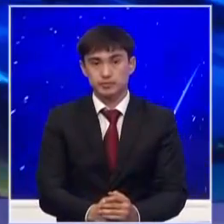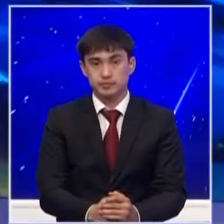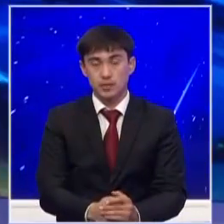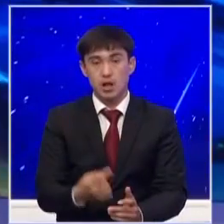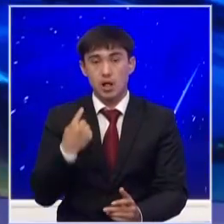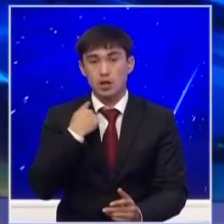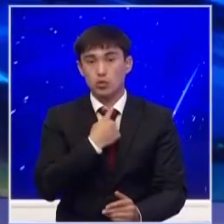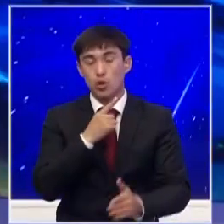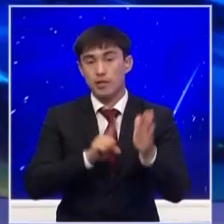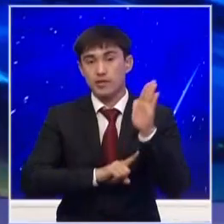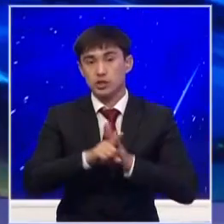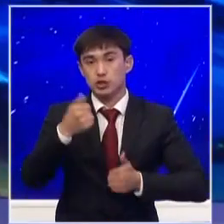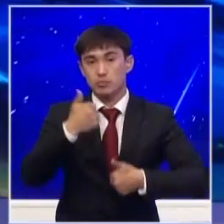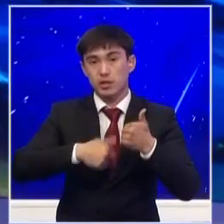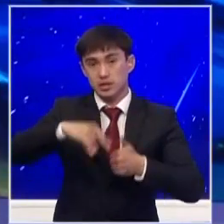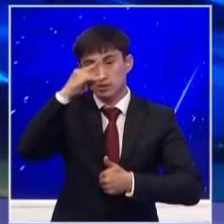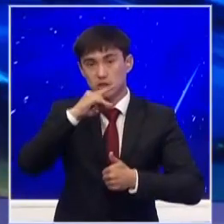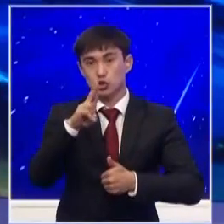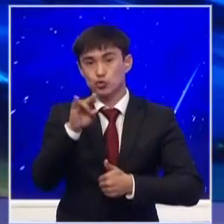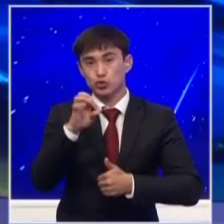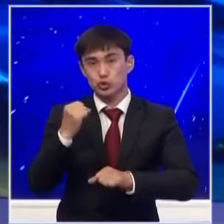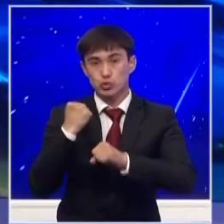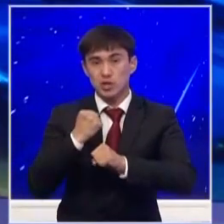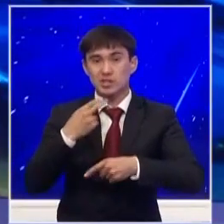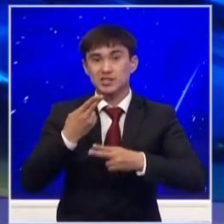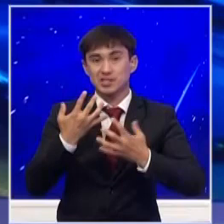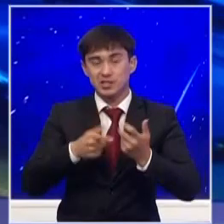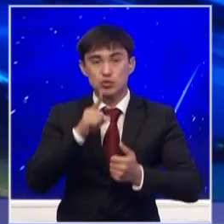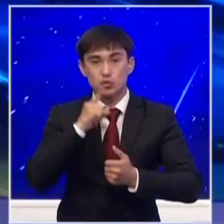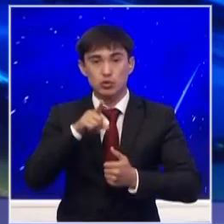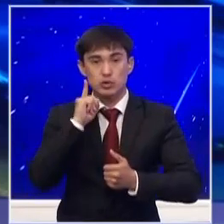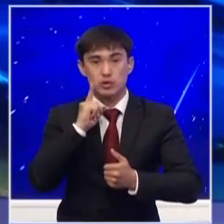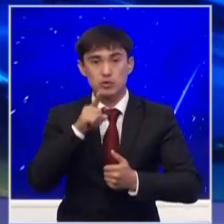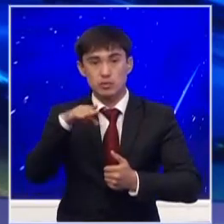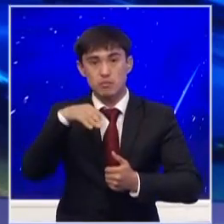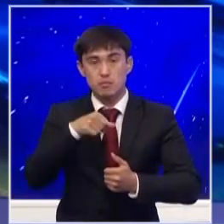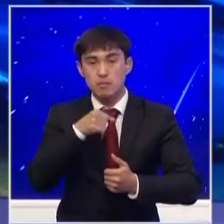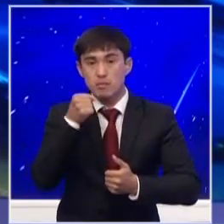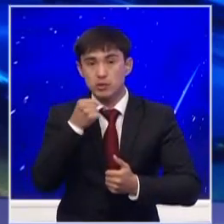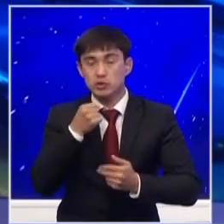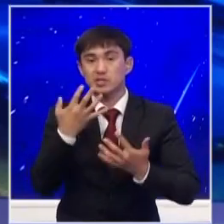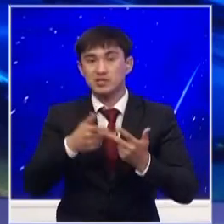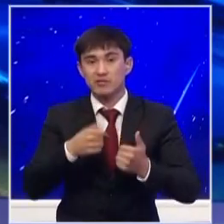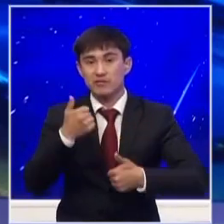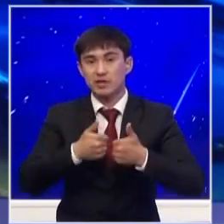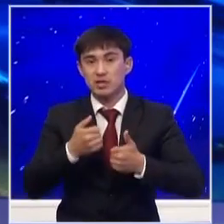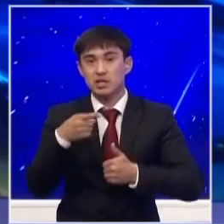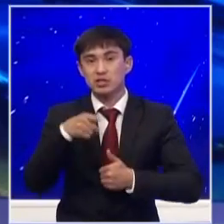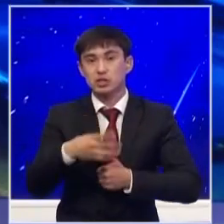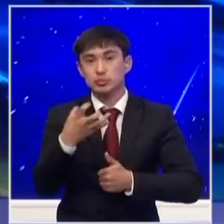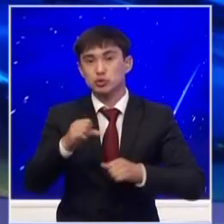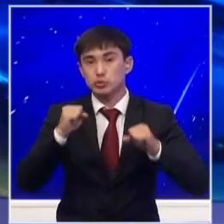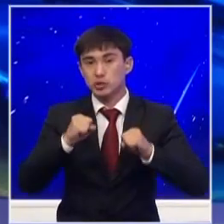В Талдыкургане стартовал чемпионат Казахстана по джиу-джитсу среди юниоров и молодежи. Соревнования собрали вместе более